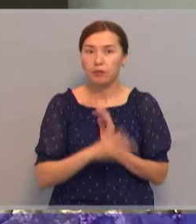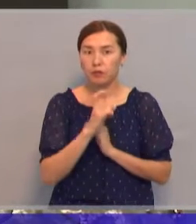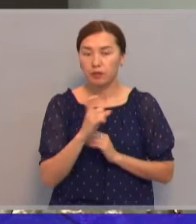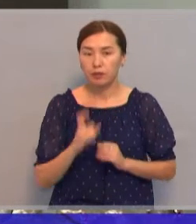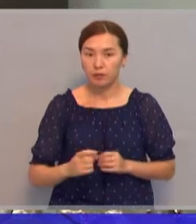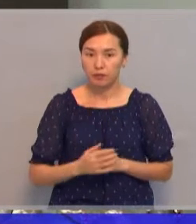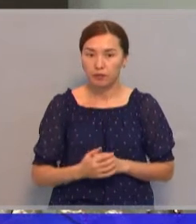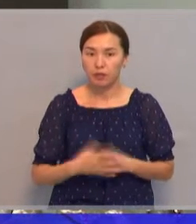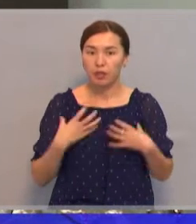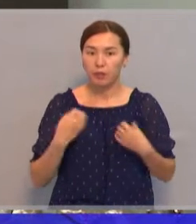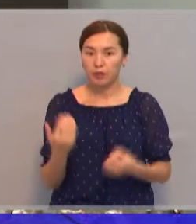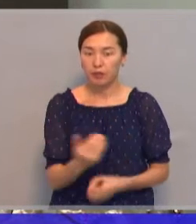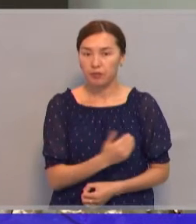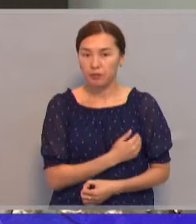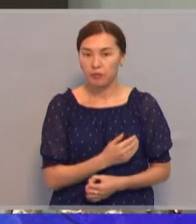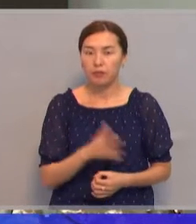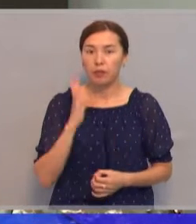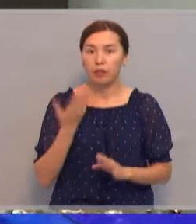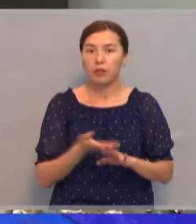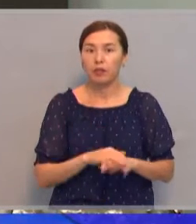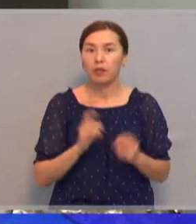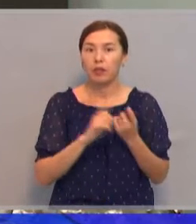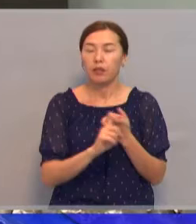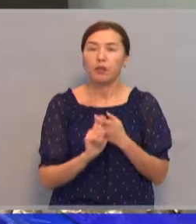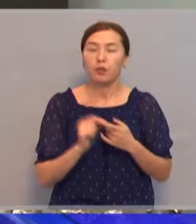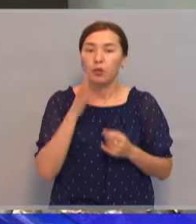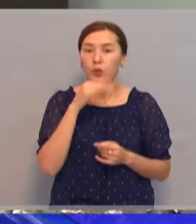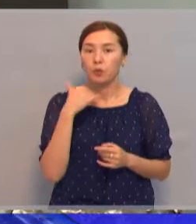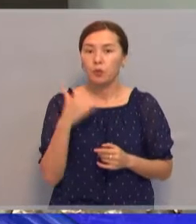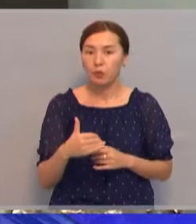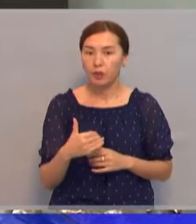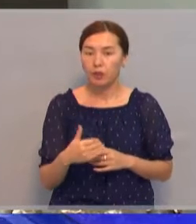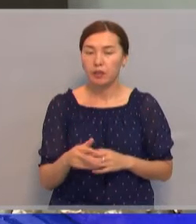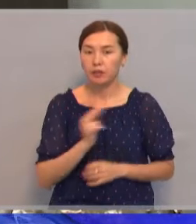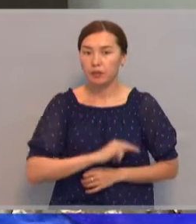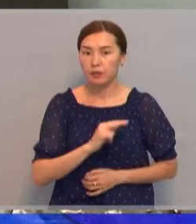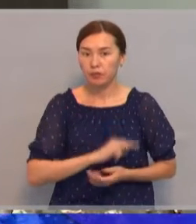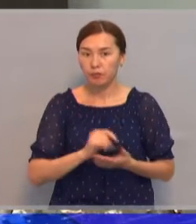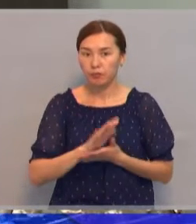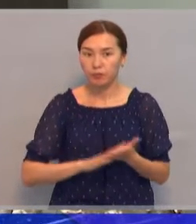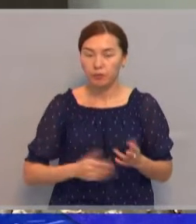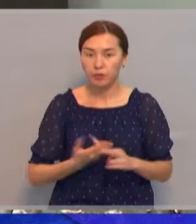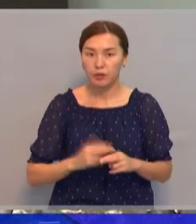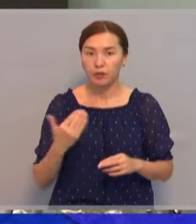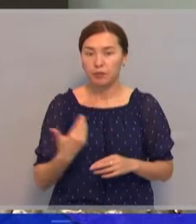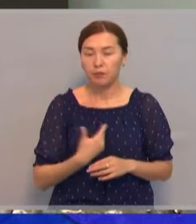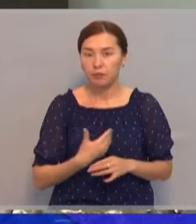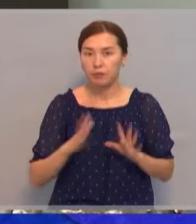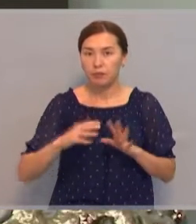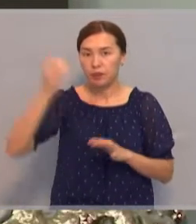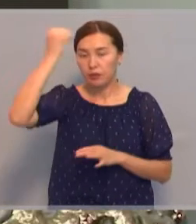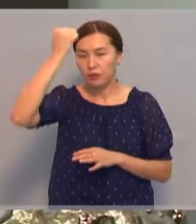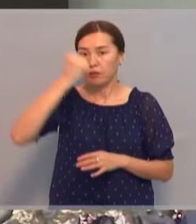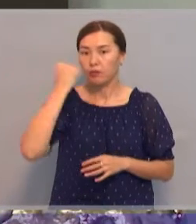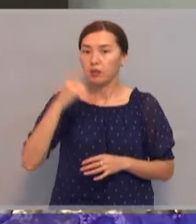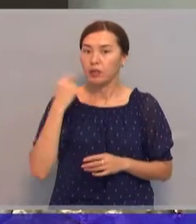адамдарға амандық тілеймін. Кеше қиын пандемия кезінде де олар жан кешіп, жан алып жұмыс жасады. Соларға біз тек алғыс